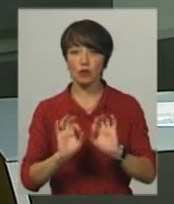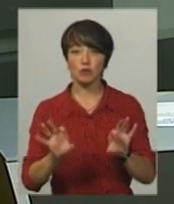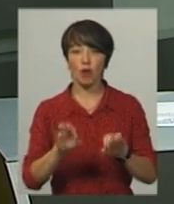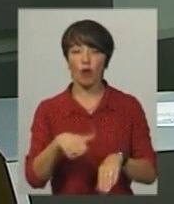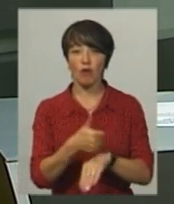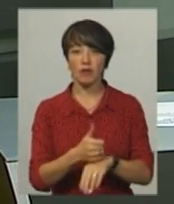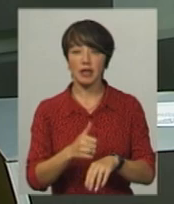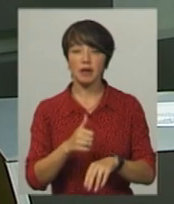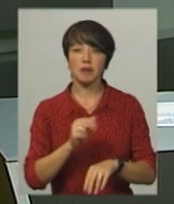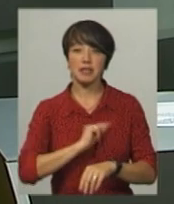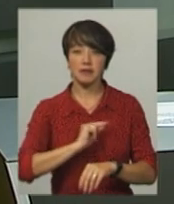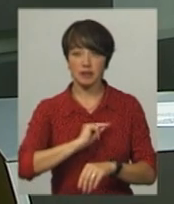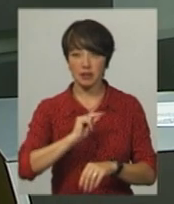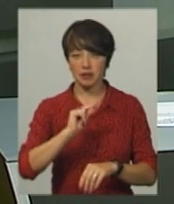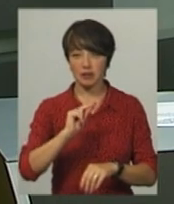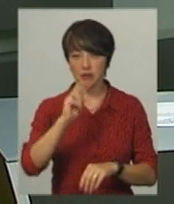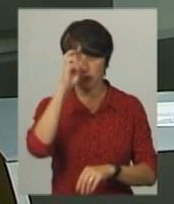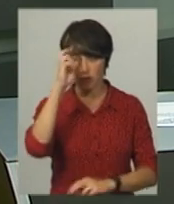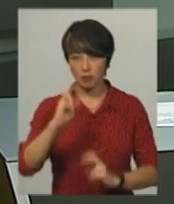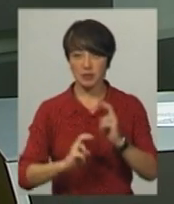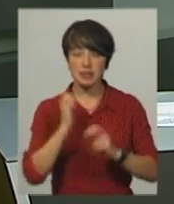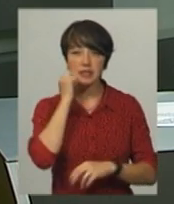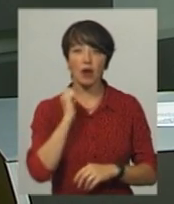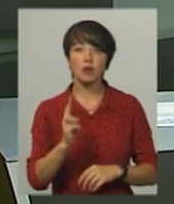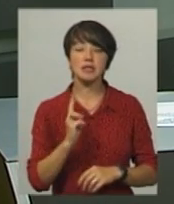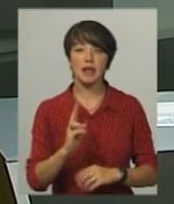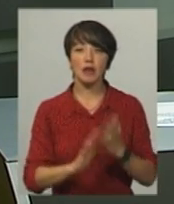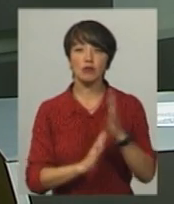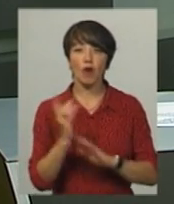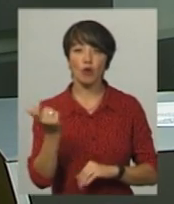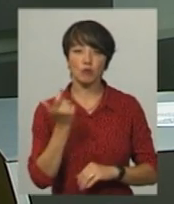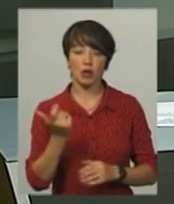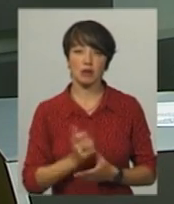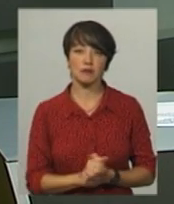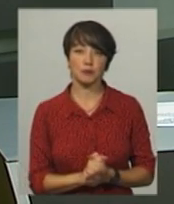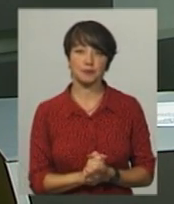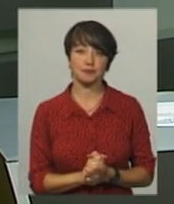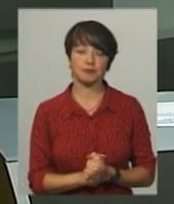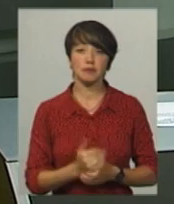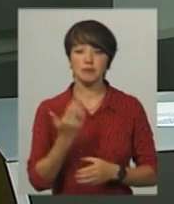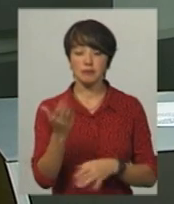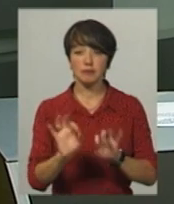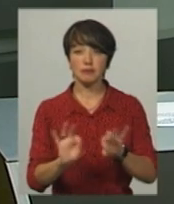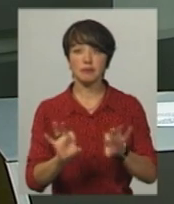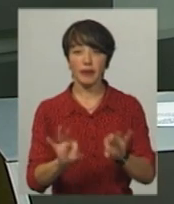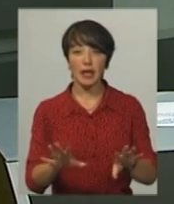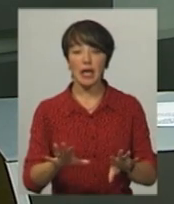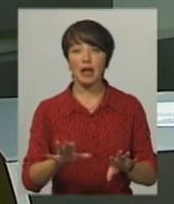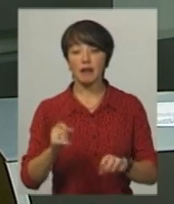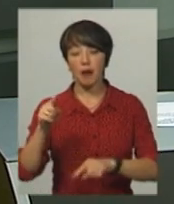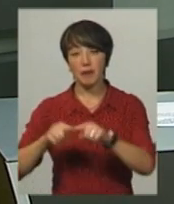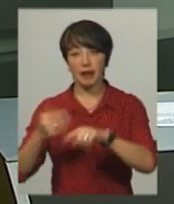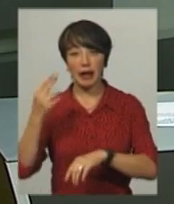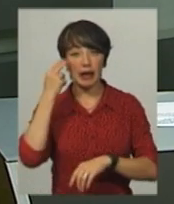розповів головний лісничий державного підприємства Старокостянтинівське лісове господарство Ігор Бородій. За його словами, на батьківщині у